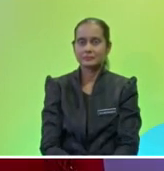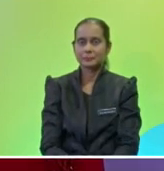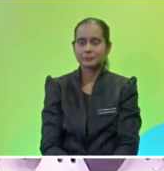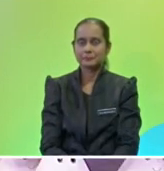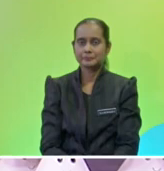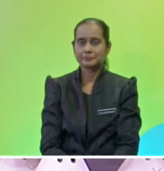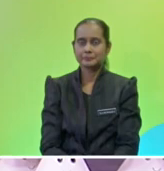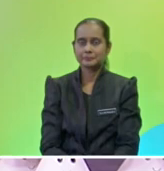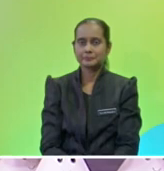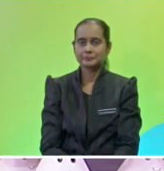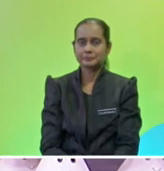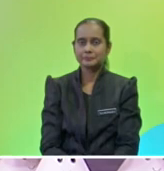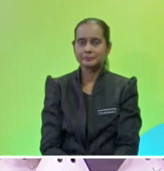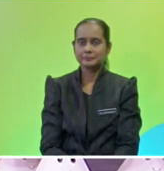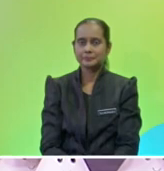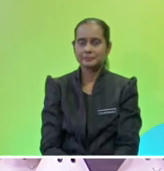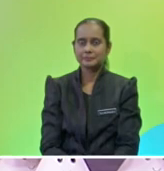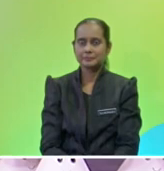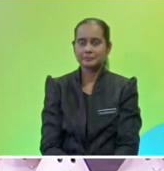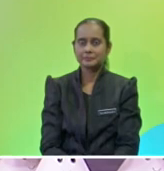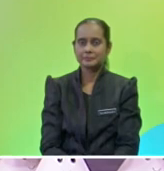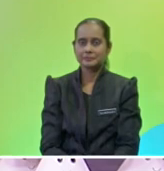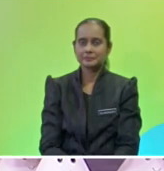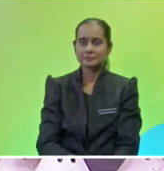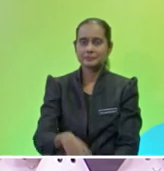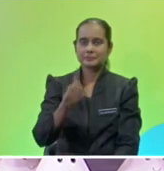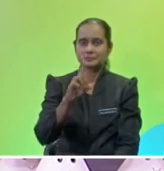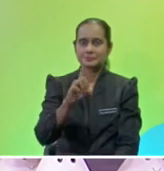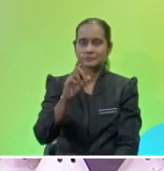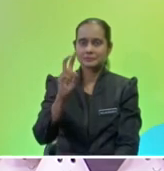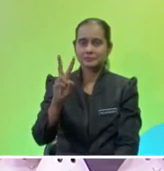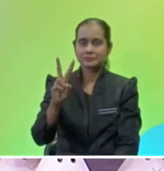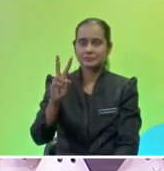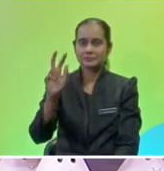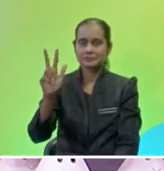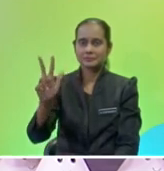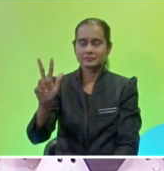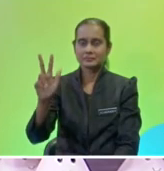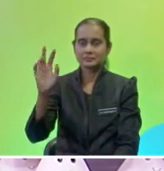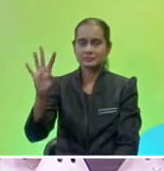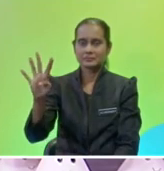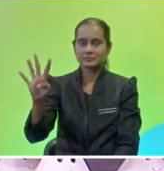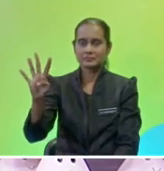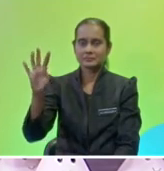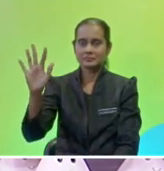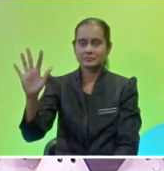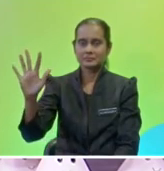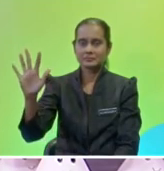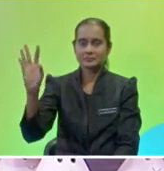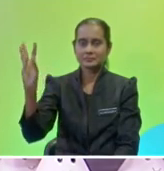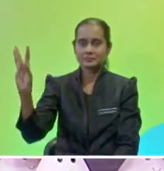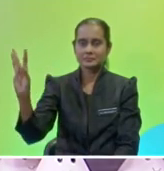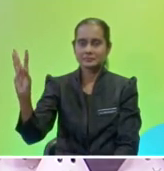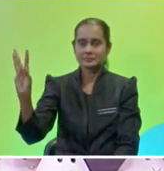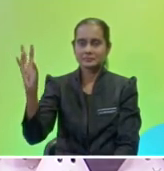7 + 8 7 + 8 1 2 3 4 5